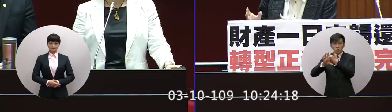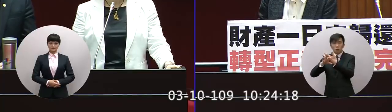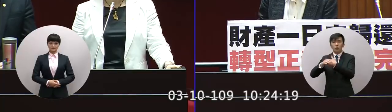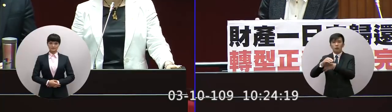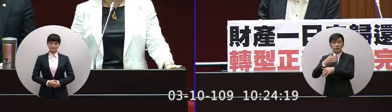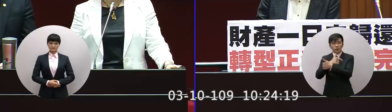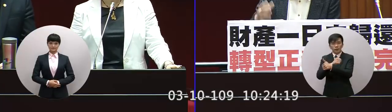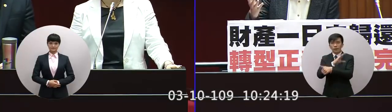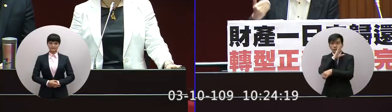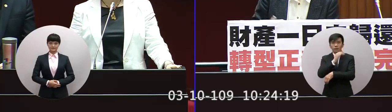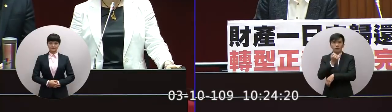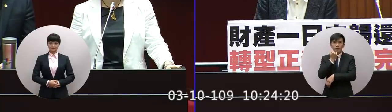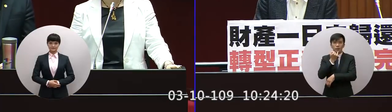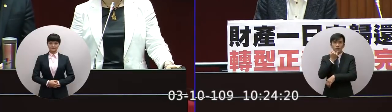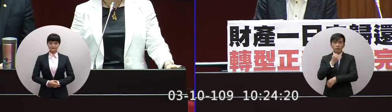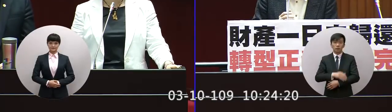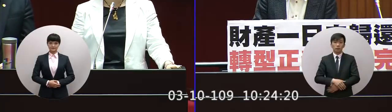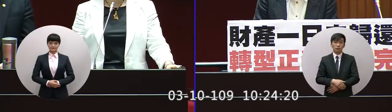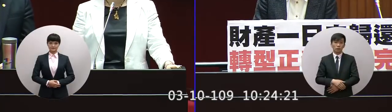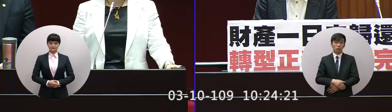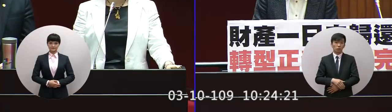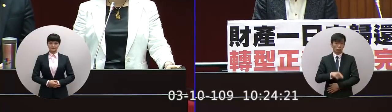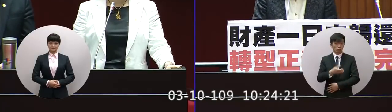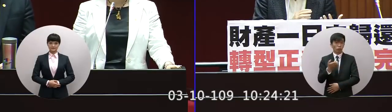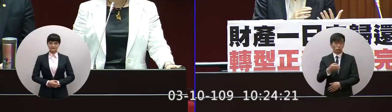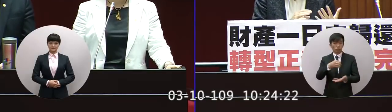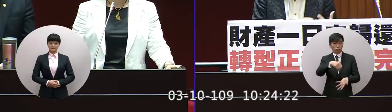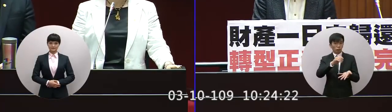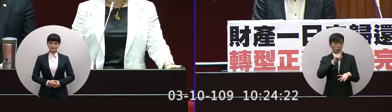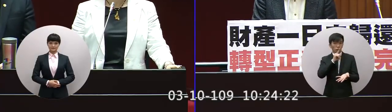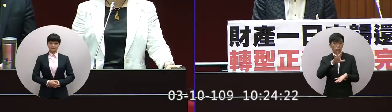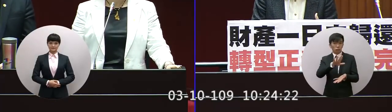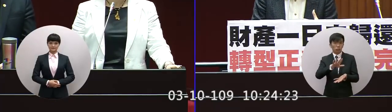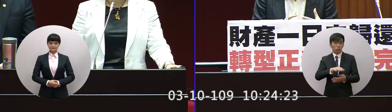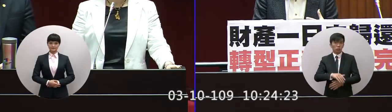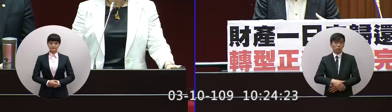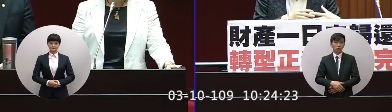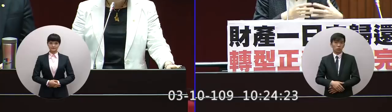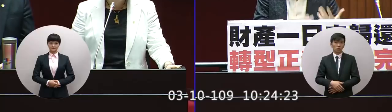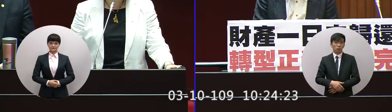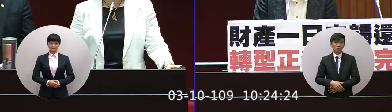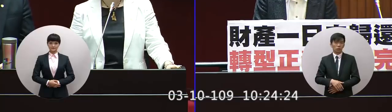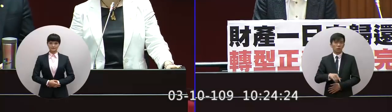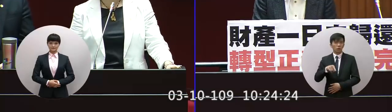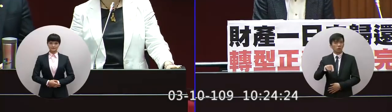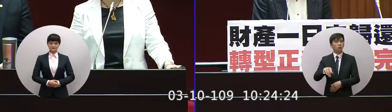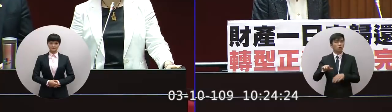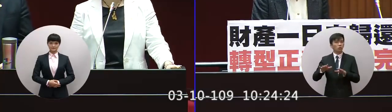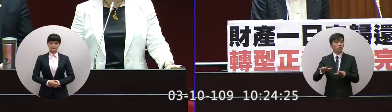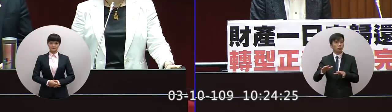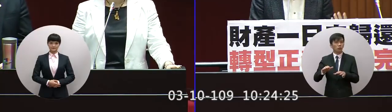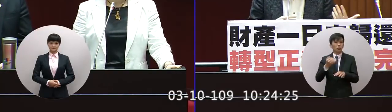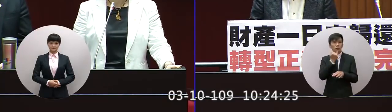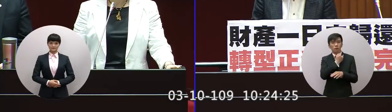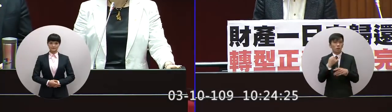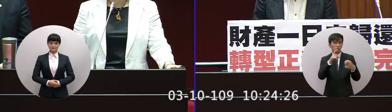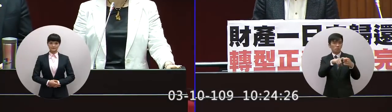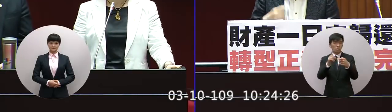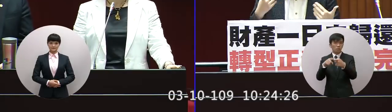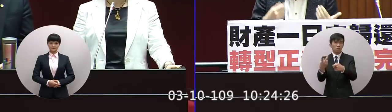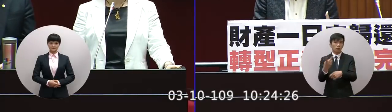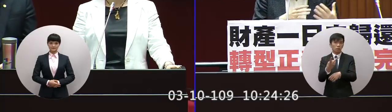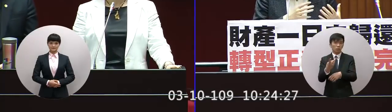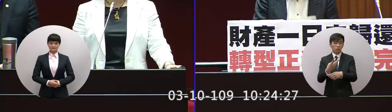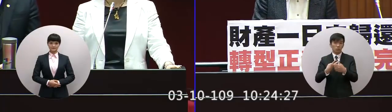说，既然我们现在您已经说要参考国内外的经验，那大概就是整理出来会有两个方向嘛，一个可能就是